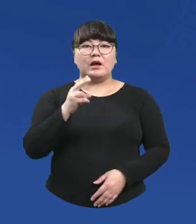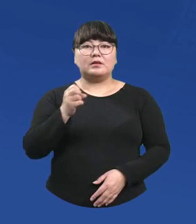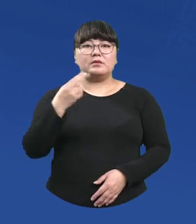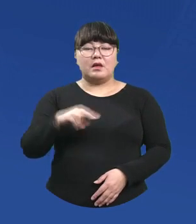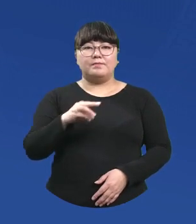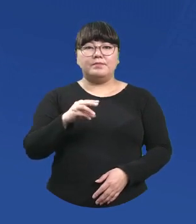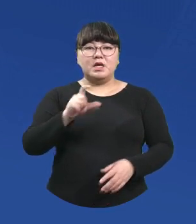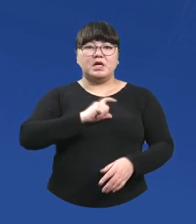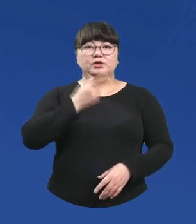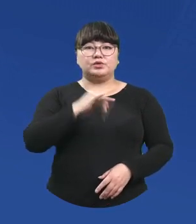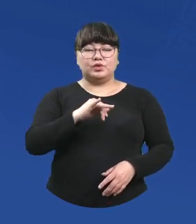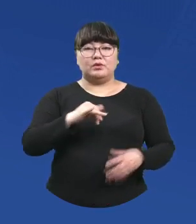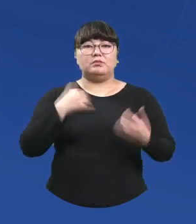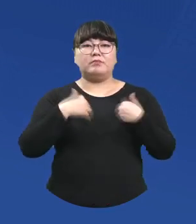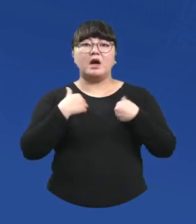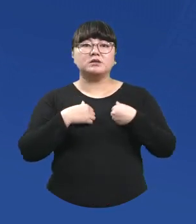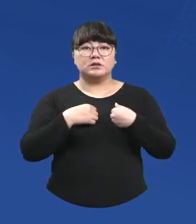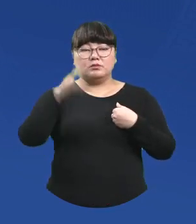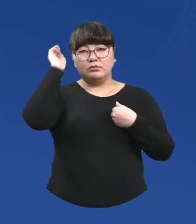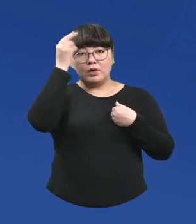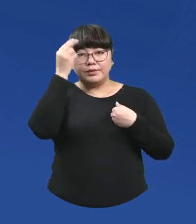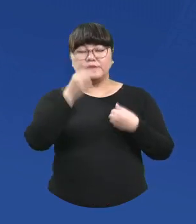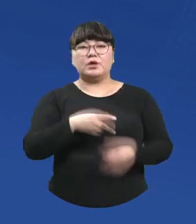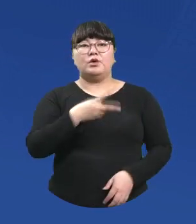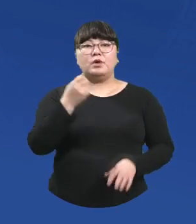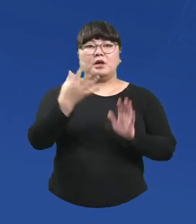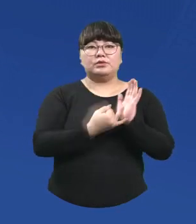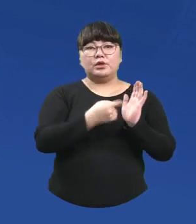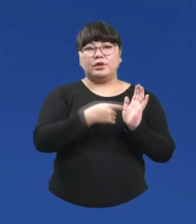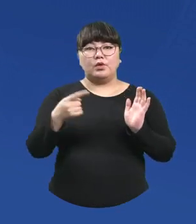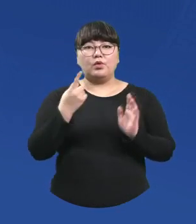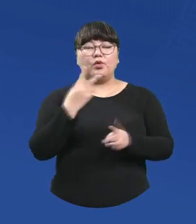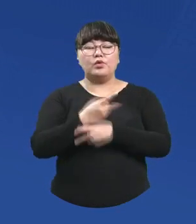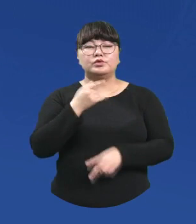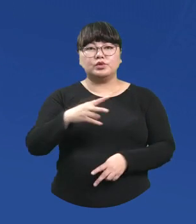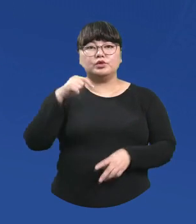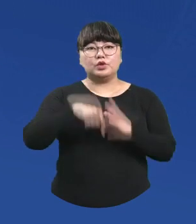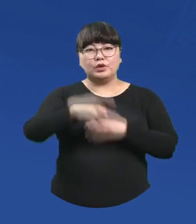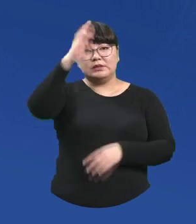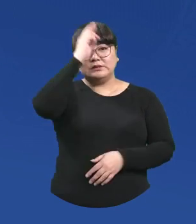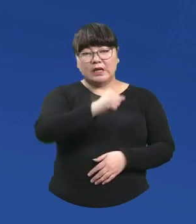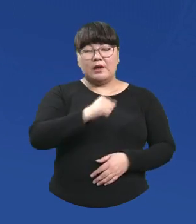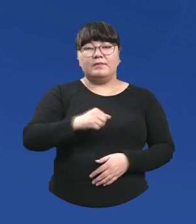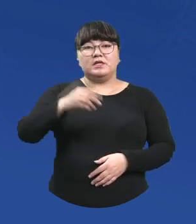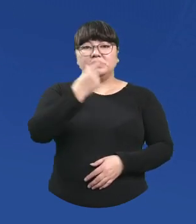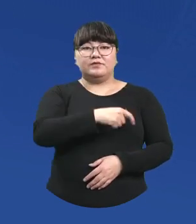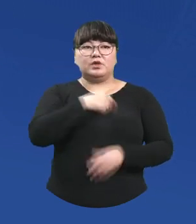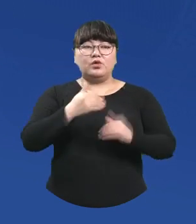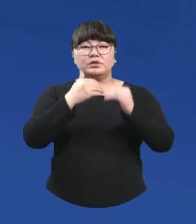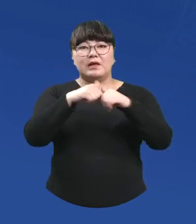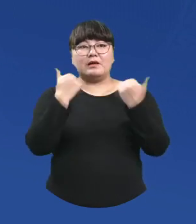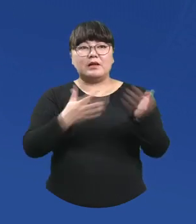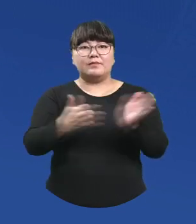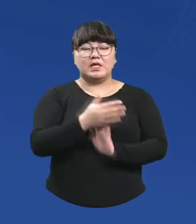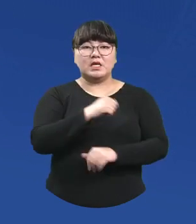академийн эрхцүүлэн тэнхмийн багш, ахлах багш, дэд профессор, 2017 оноос хууль зүйн дотоод хэргийн яам, Швейцарийн хөгжлийн